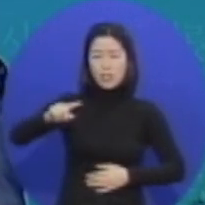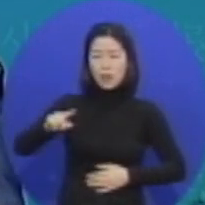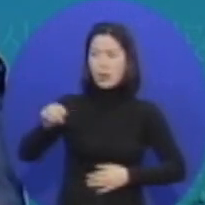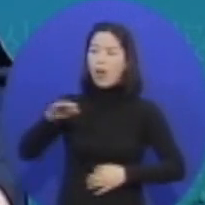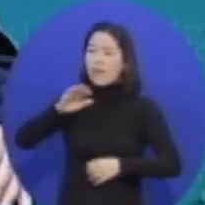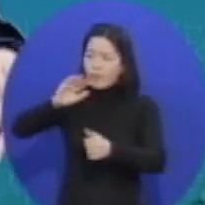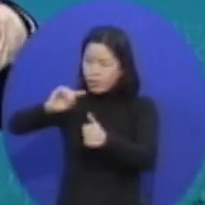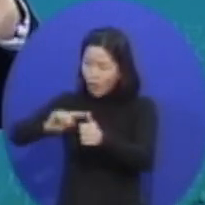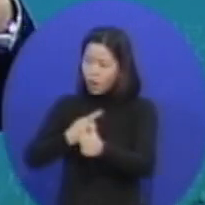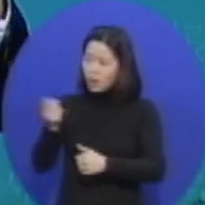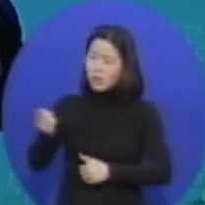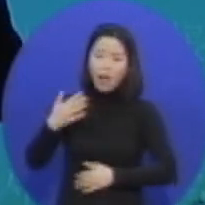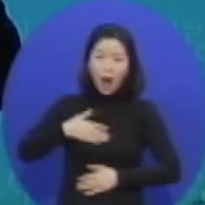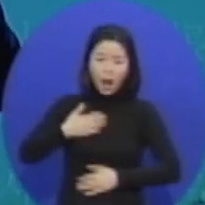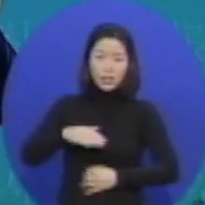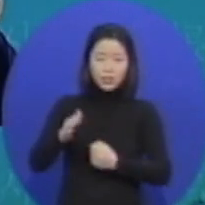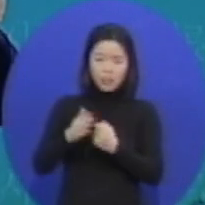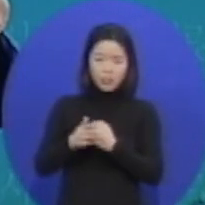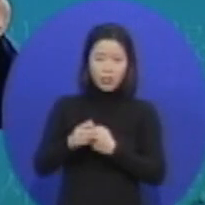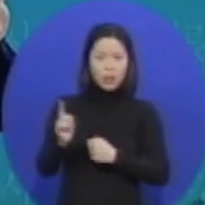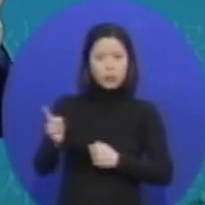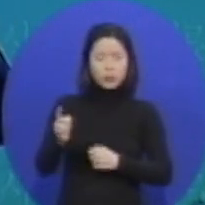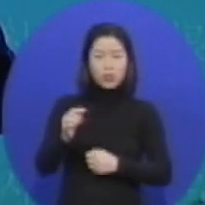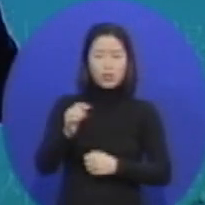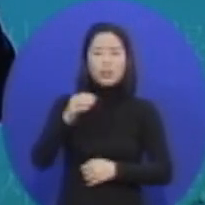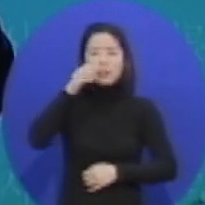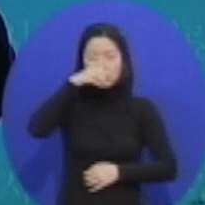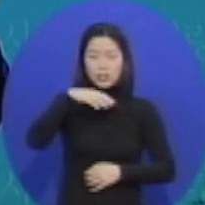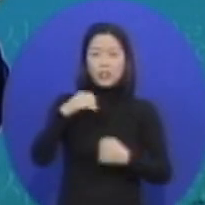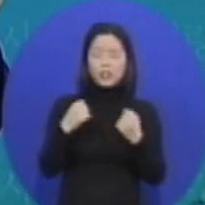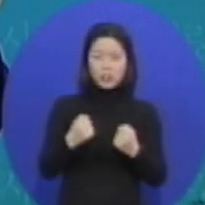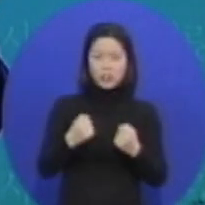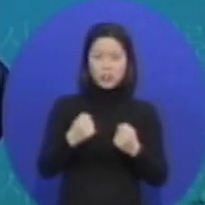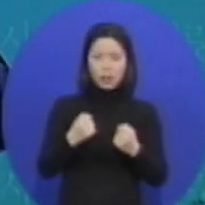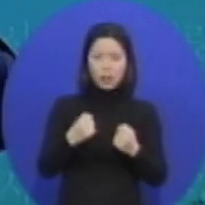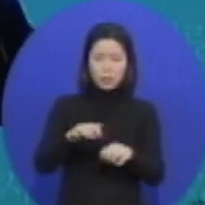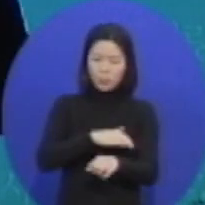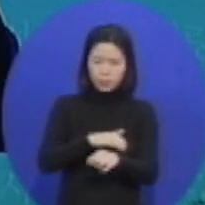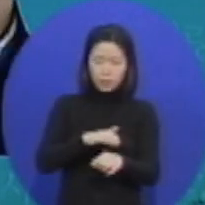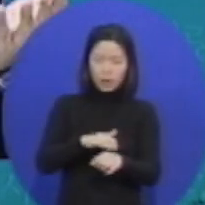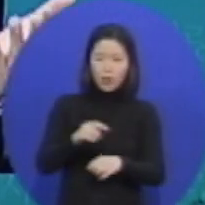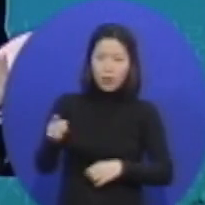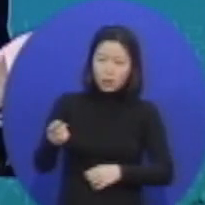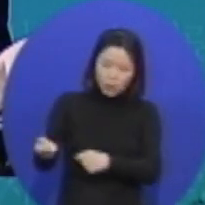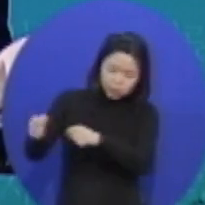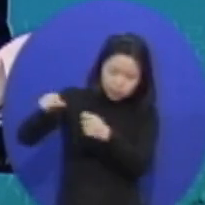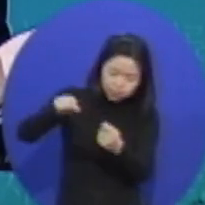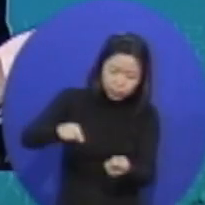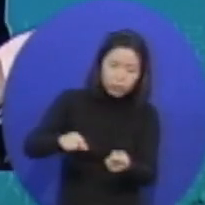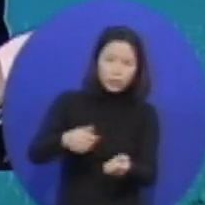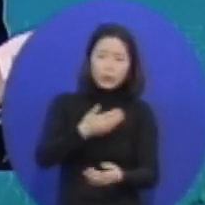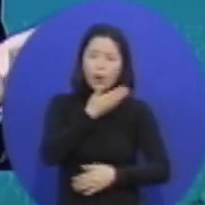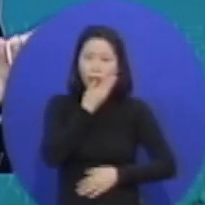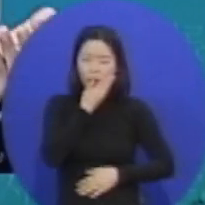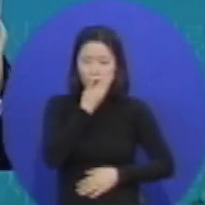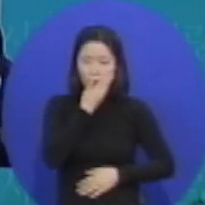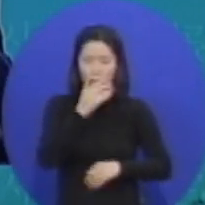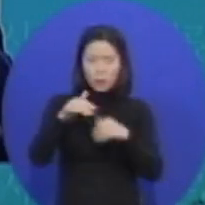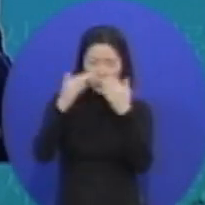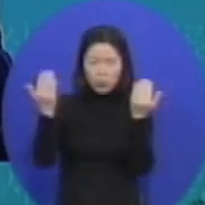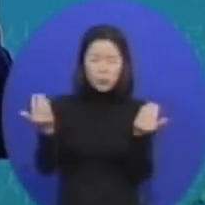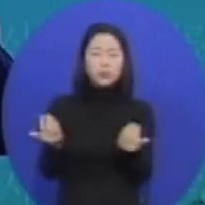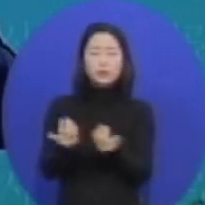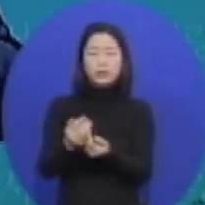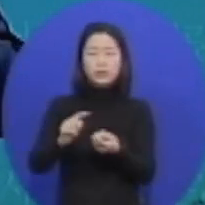그리고 예수님에게 그 향유를 붓는 것이 너무 아깝고 하다 모든 것이 마음에 안 들었어요 그래서